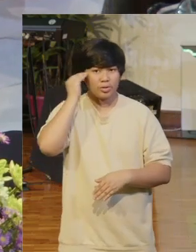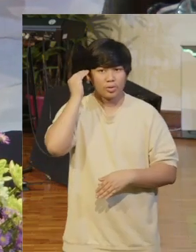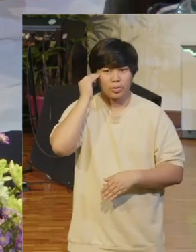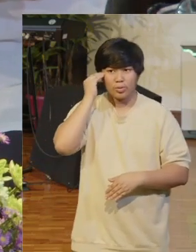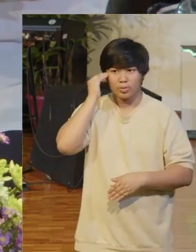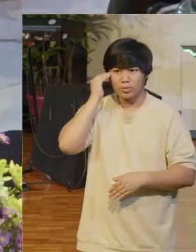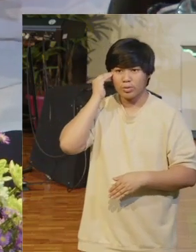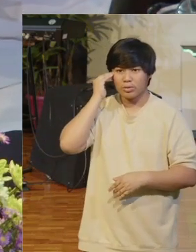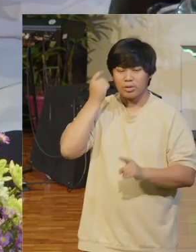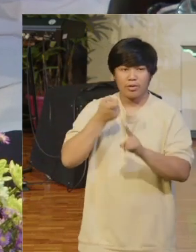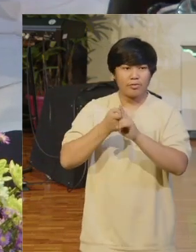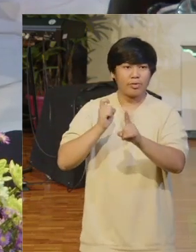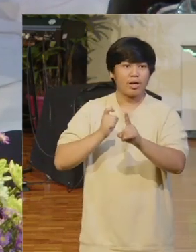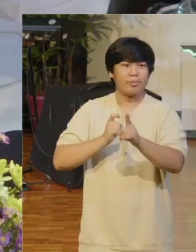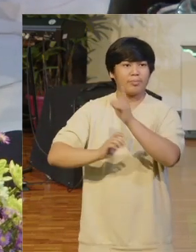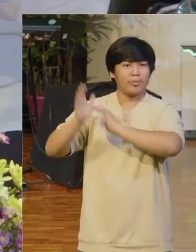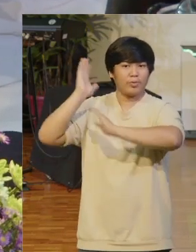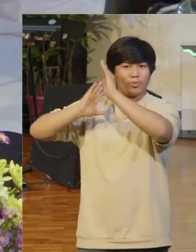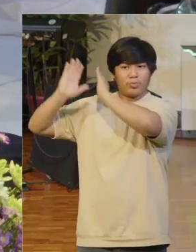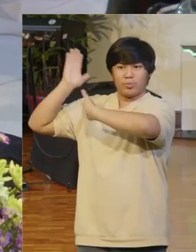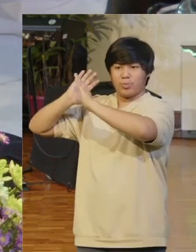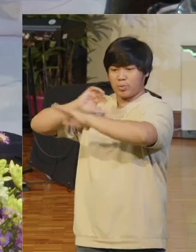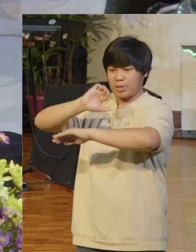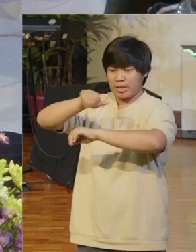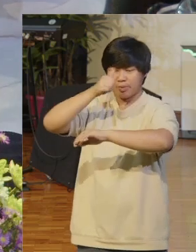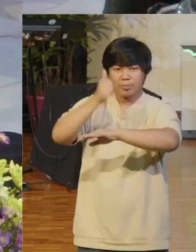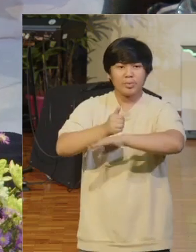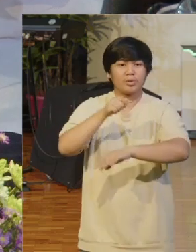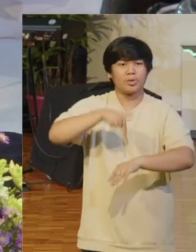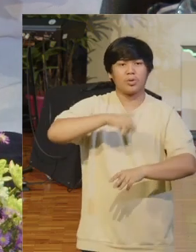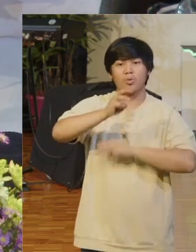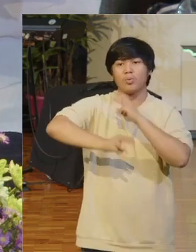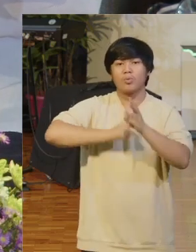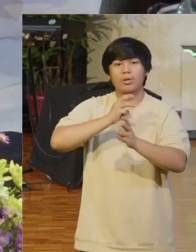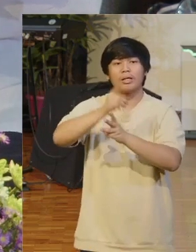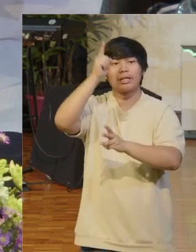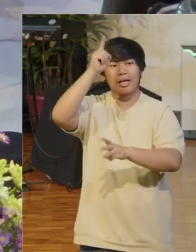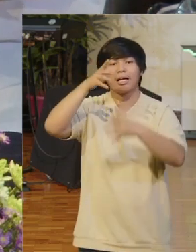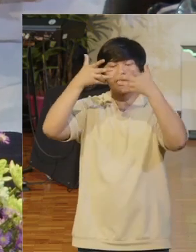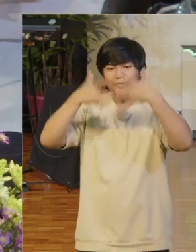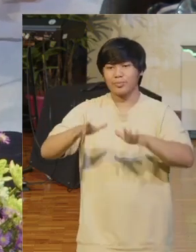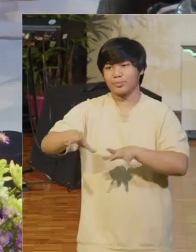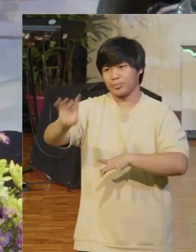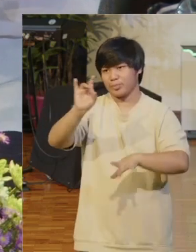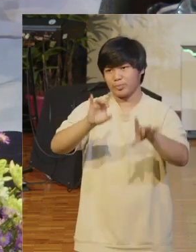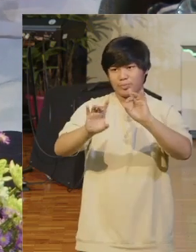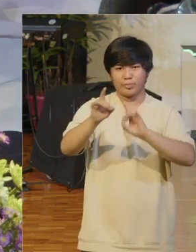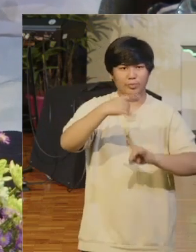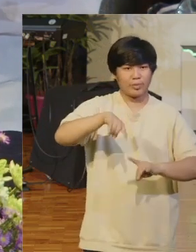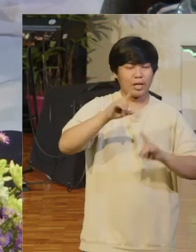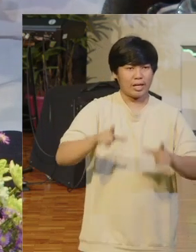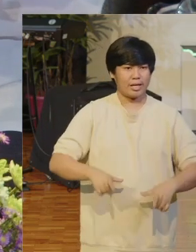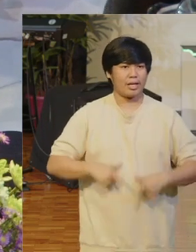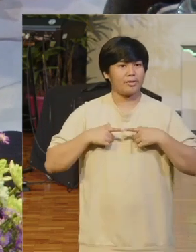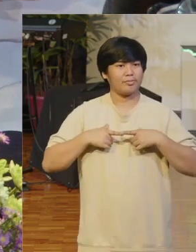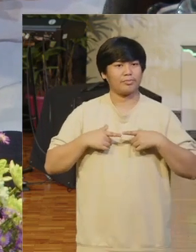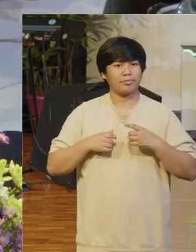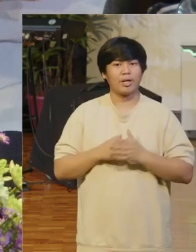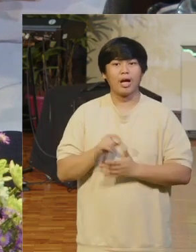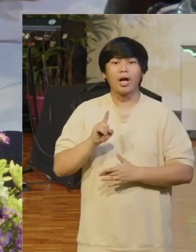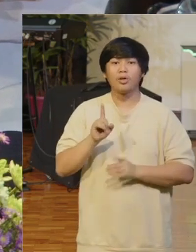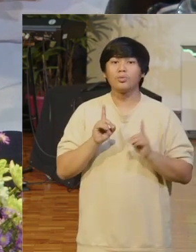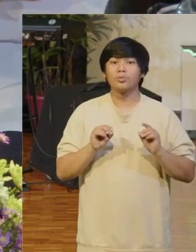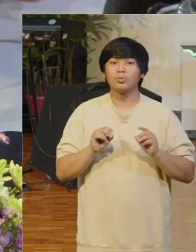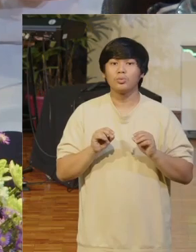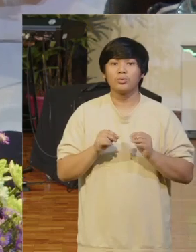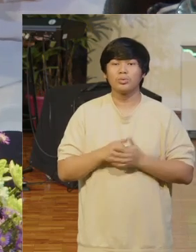tayo, magmula pa, before the foundation of the world, ay pinili na unto salvation ng ating Diyos. Anong response